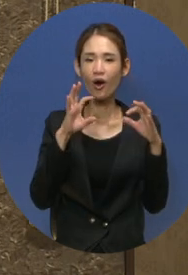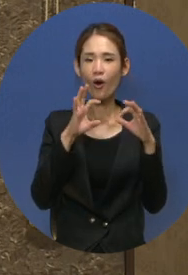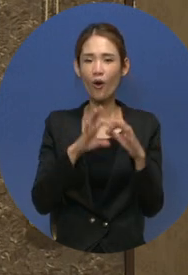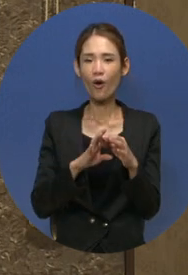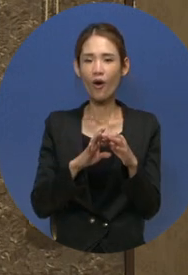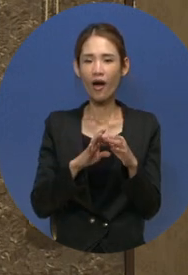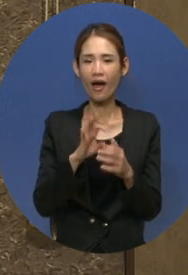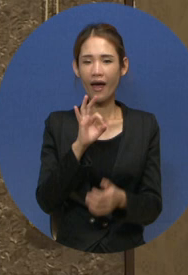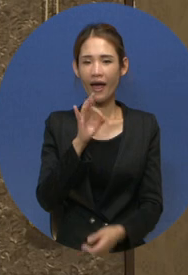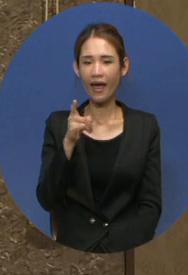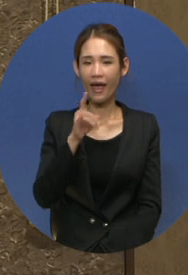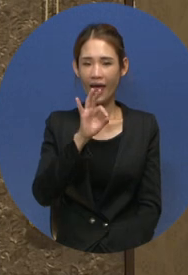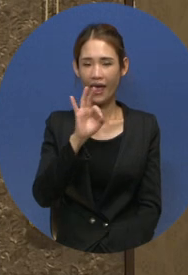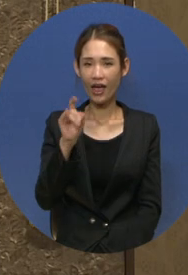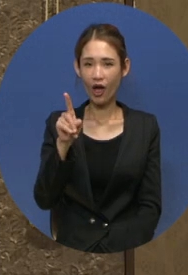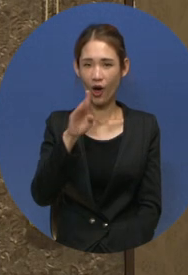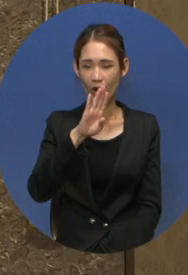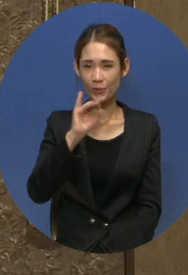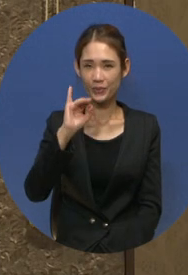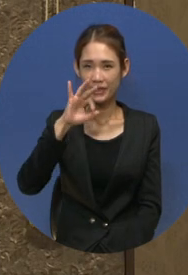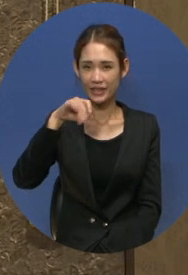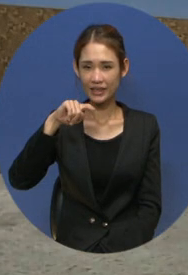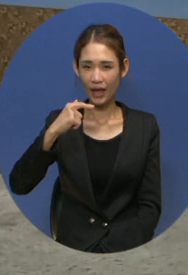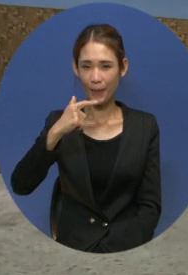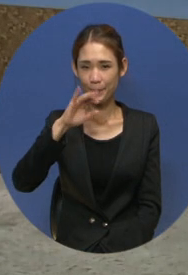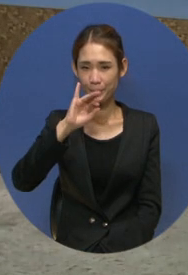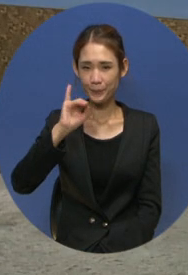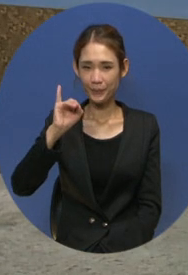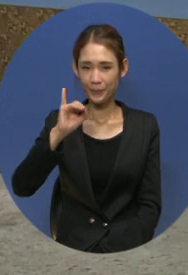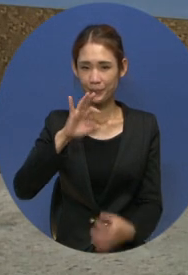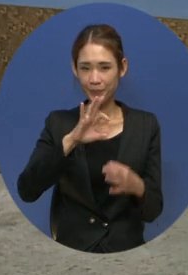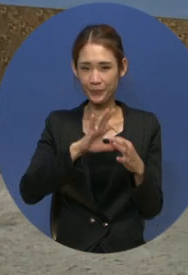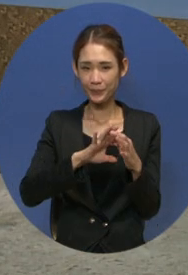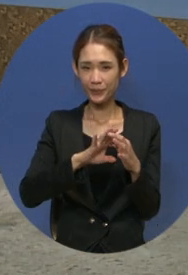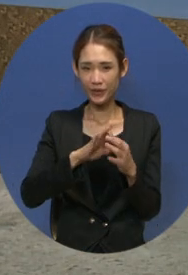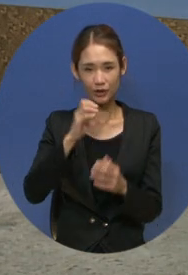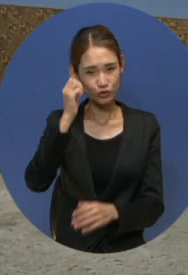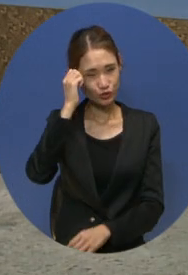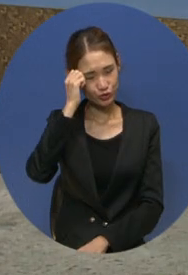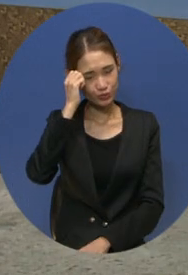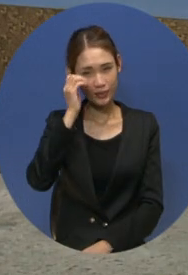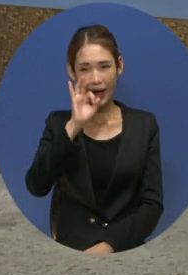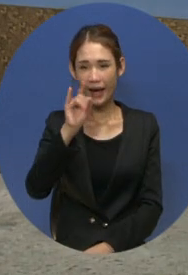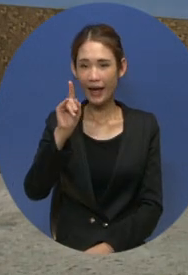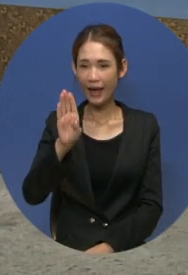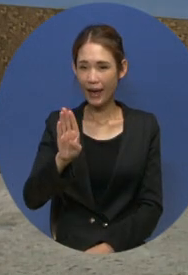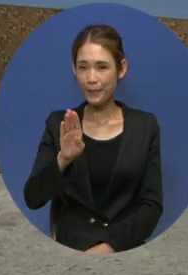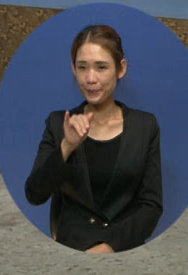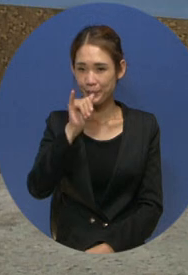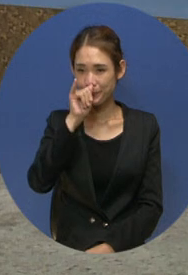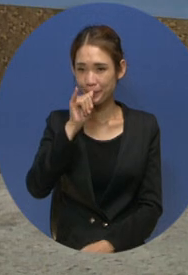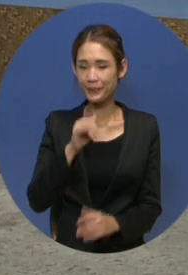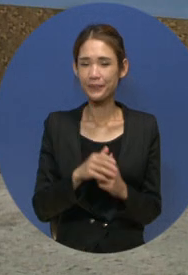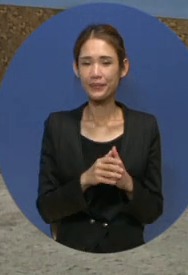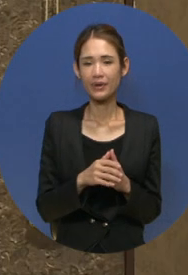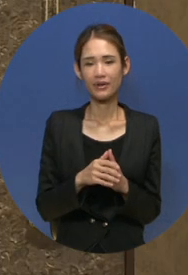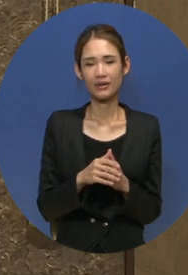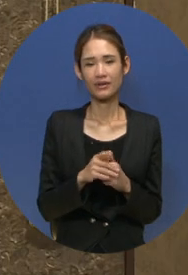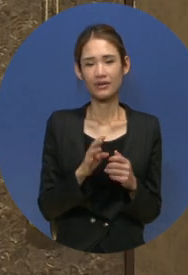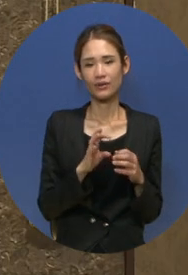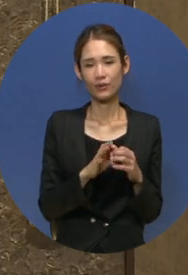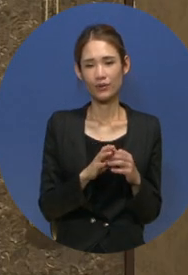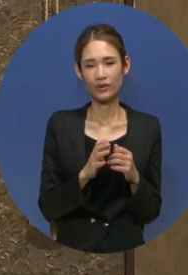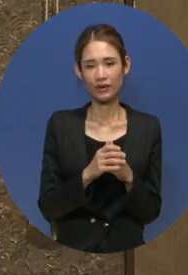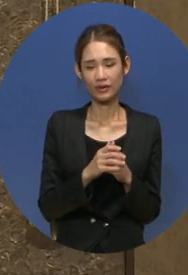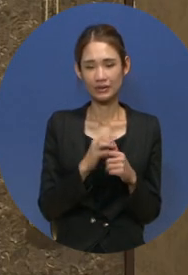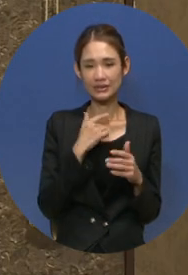또 에어비앤비하고도 저희가 연결해서 하는 게 있어요. 에어비앤비가 숙박 앱이라고 생각할 수 있는데 그것만 하는 게